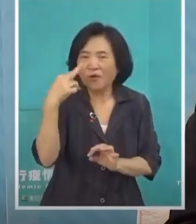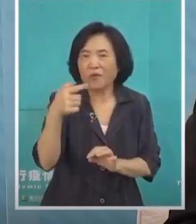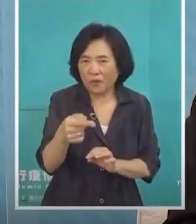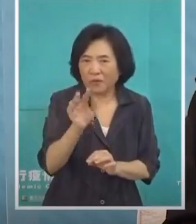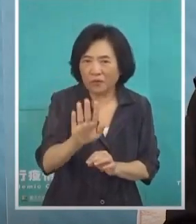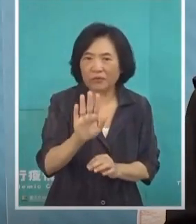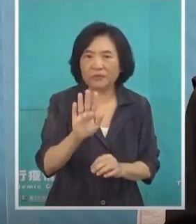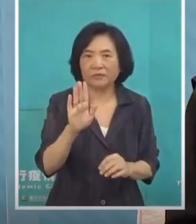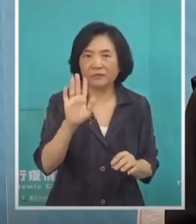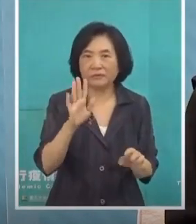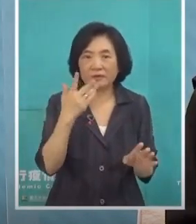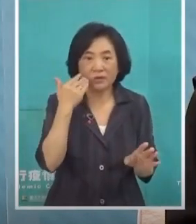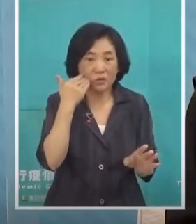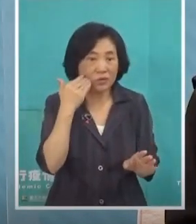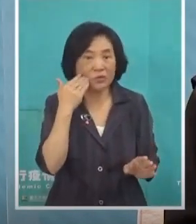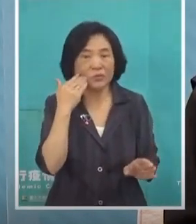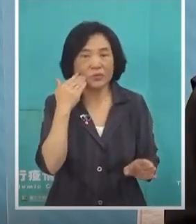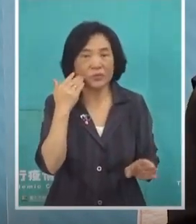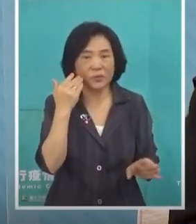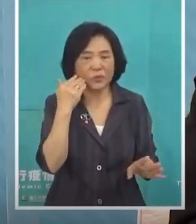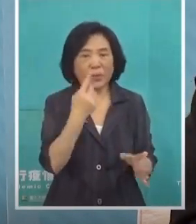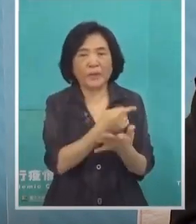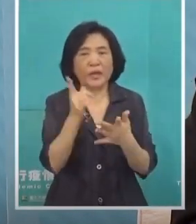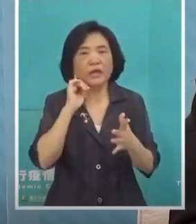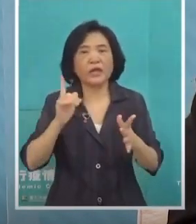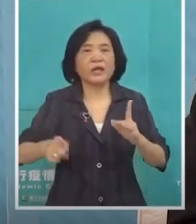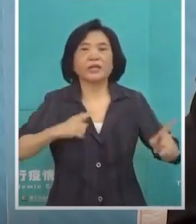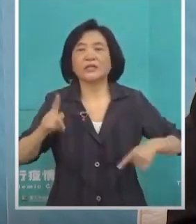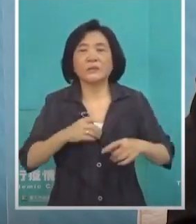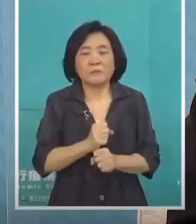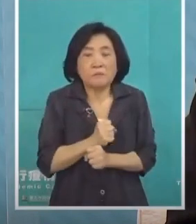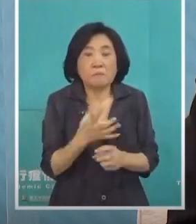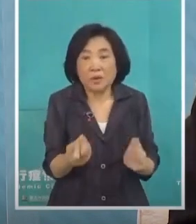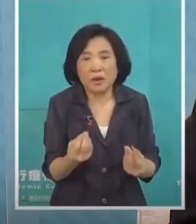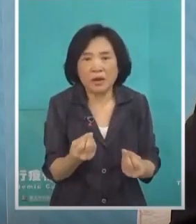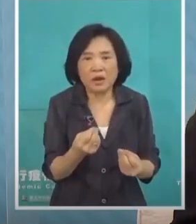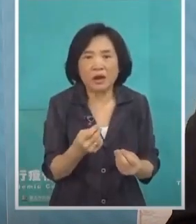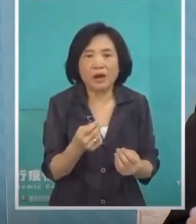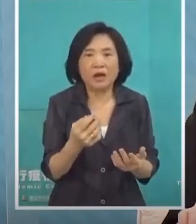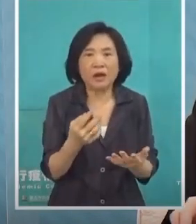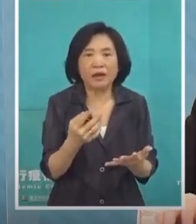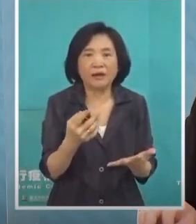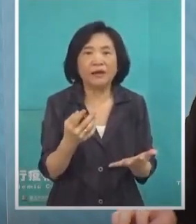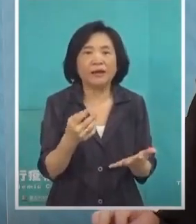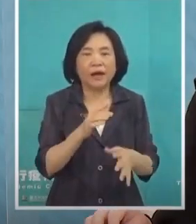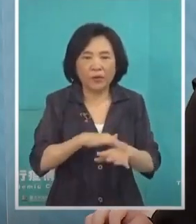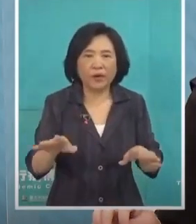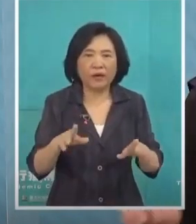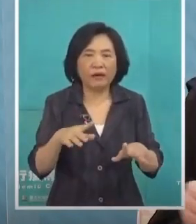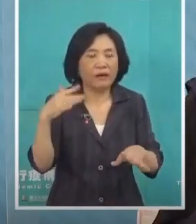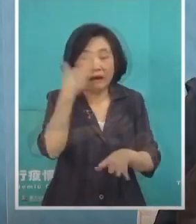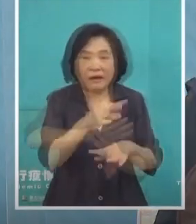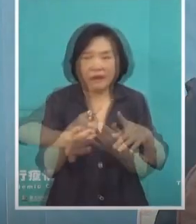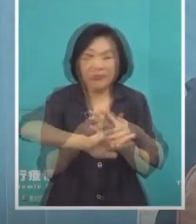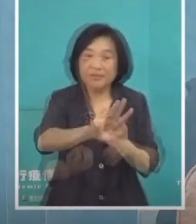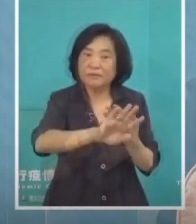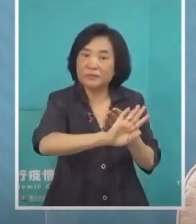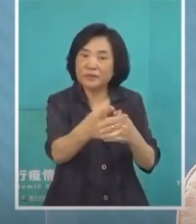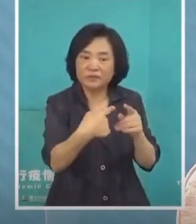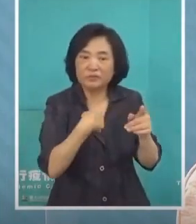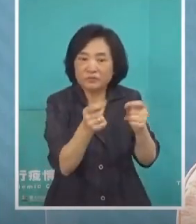是我认为只要一放松，你知道应该就会人数就会飙上去了。